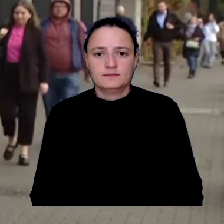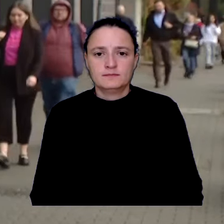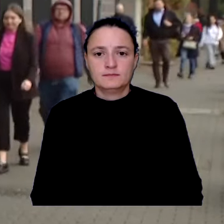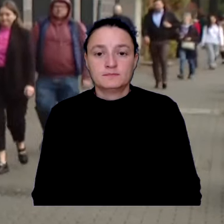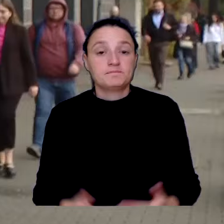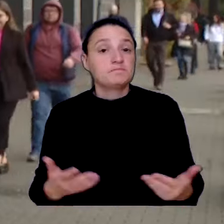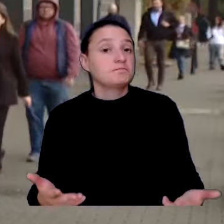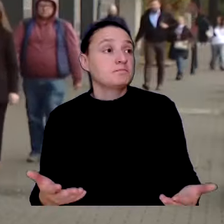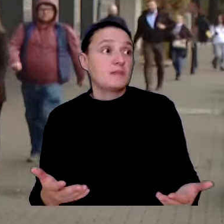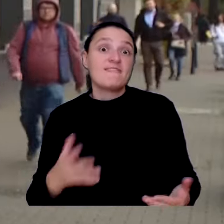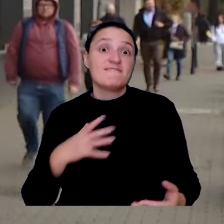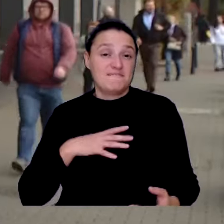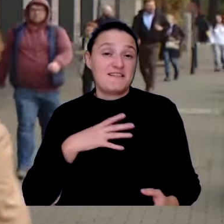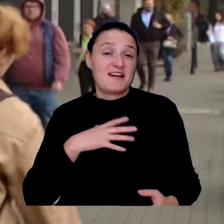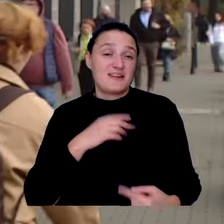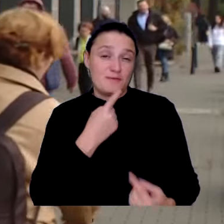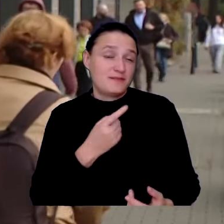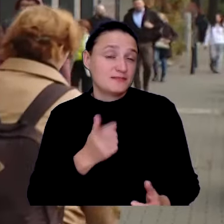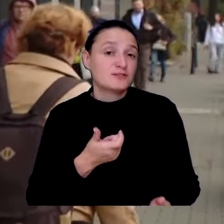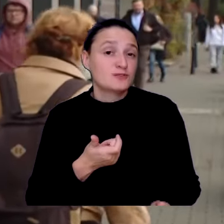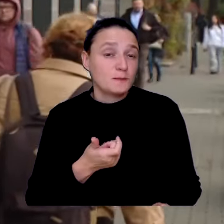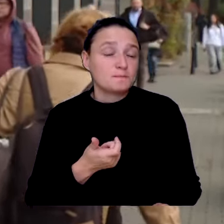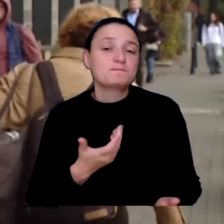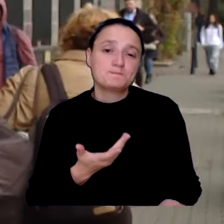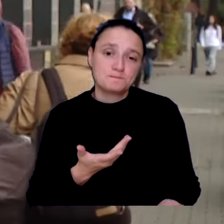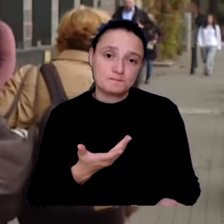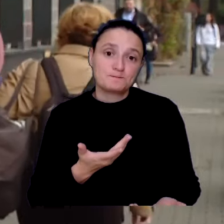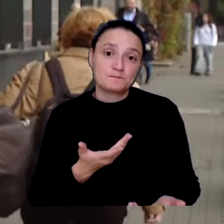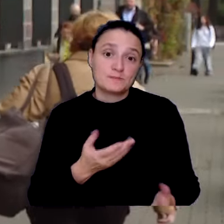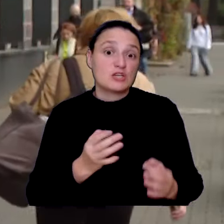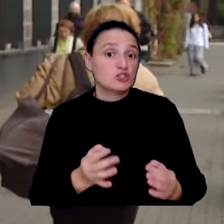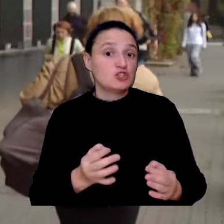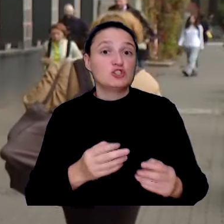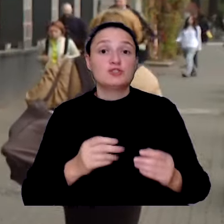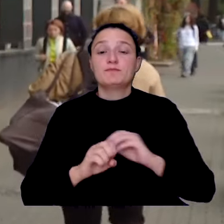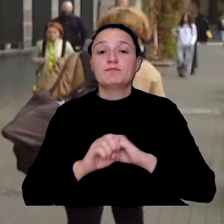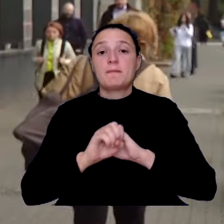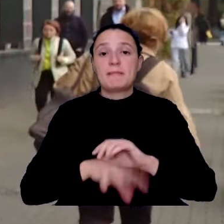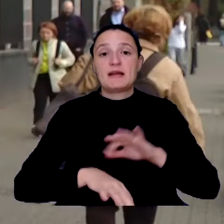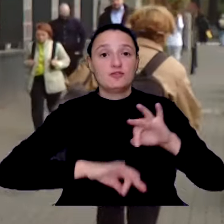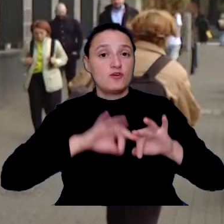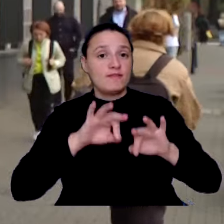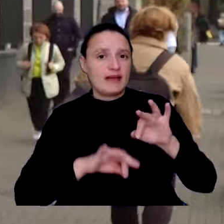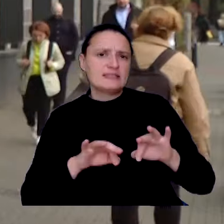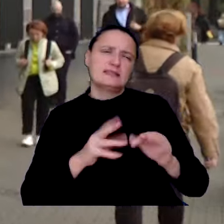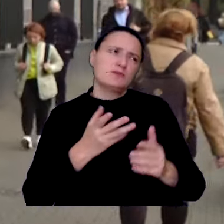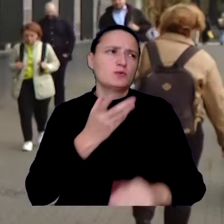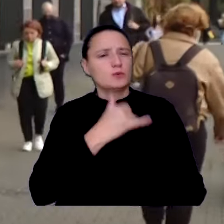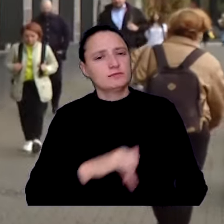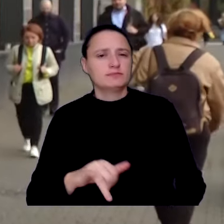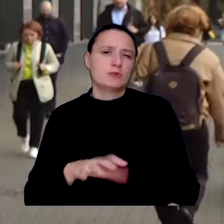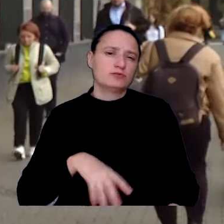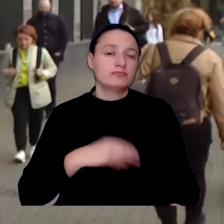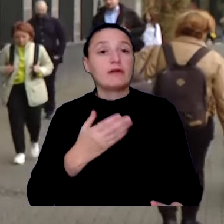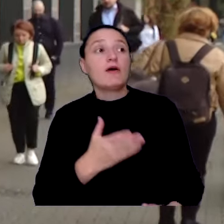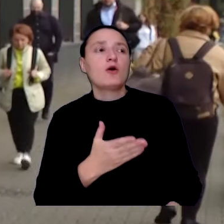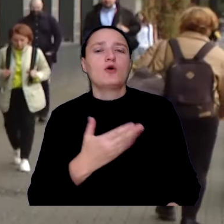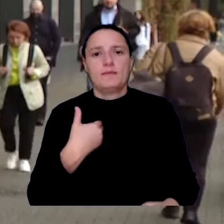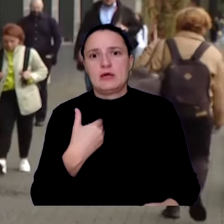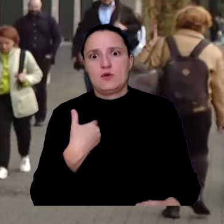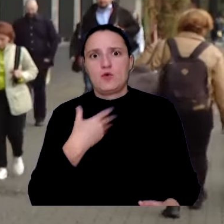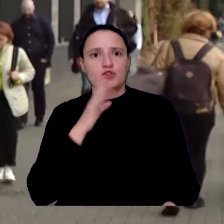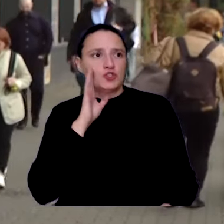Ale to, co warto podkreślić również na dzisiejszej konferencji, właściwie na tej uroczystości, był obecny